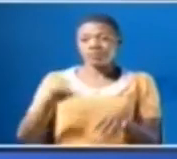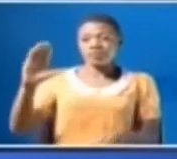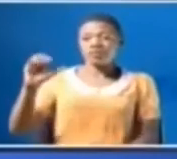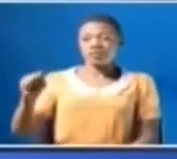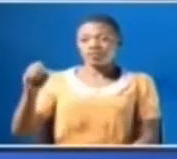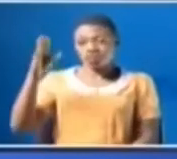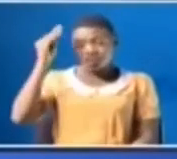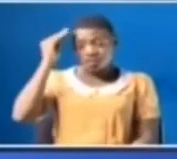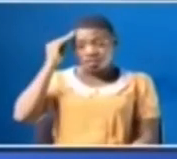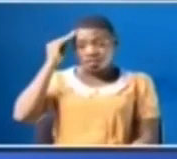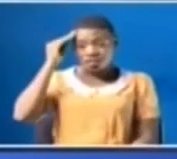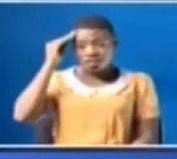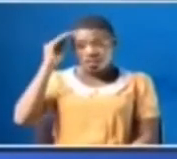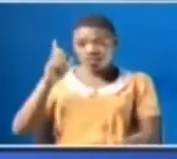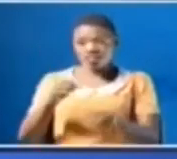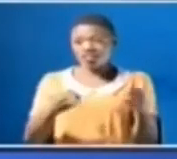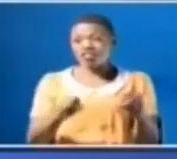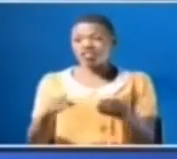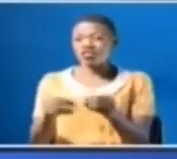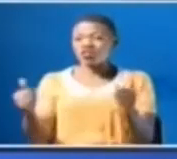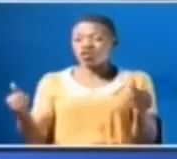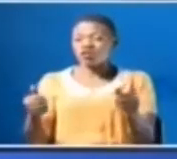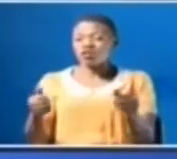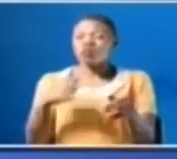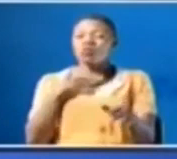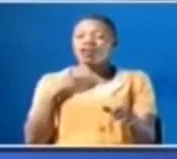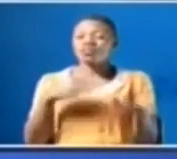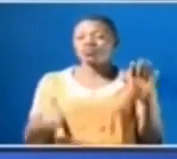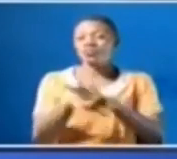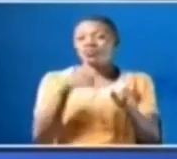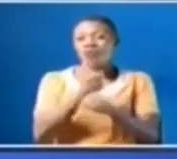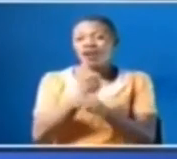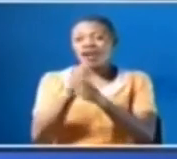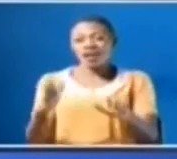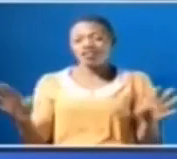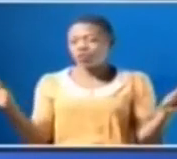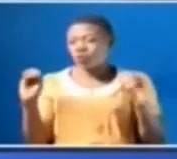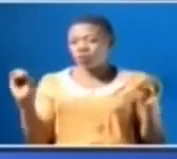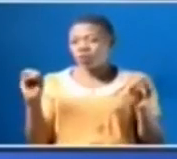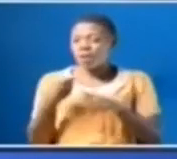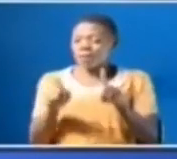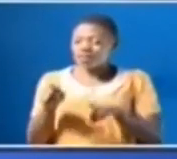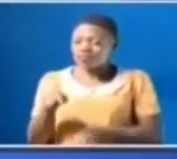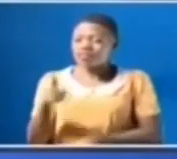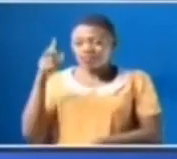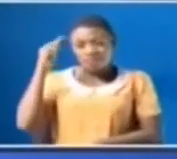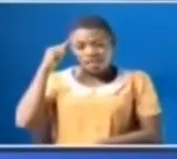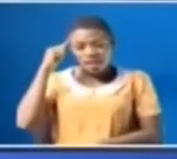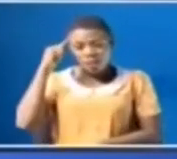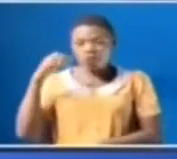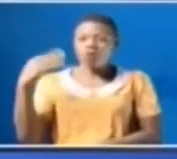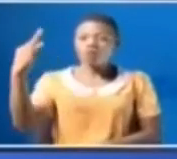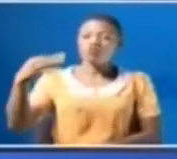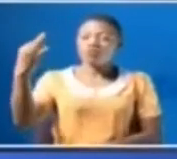moyoni mwake ni kuwafuta kazi. Nafikiri waziri anaangazia mambo ya miaka 20 inayokuja, miaka